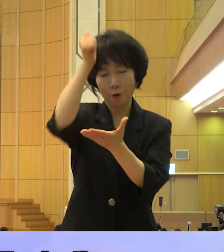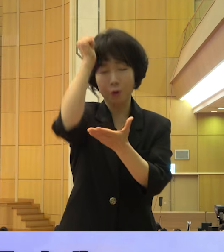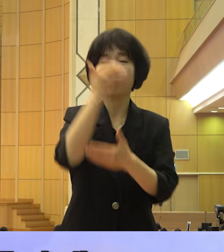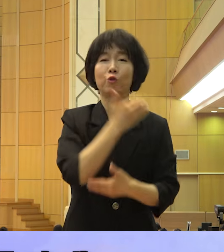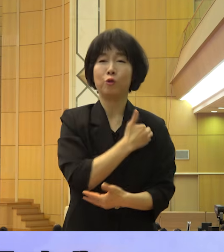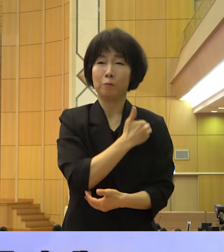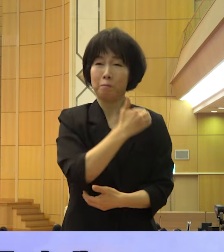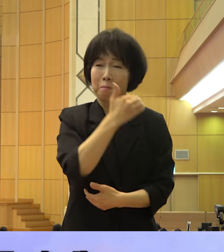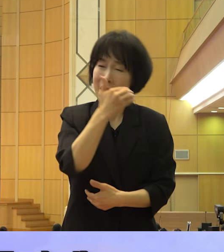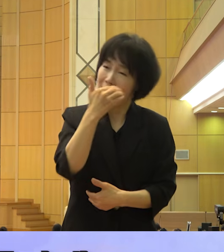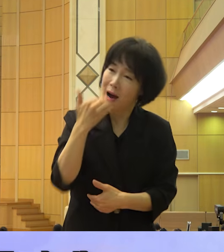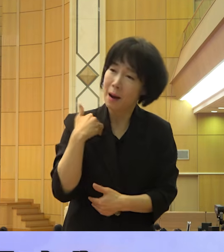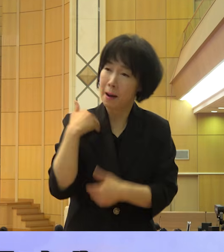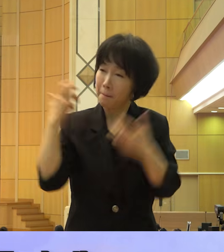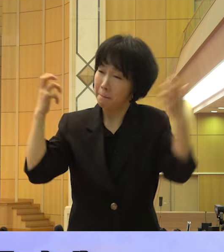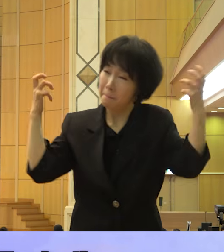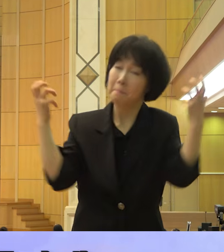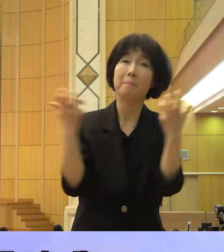예수로